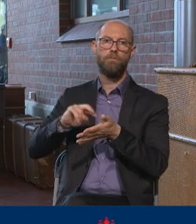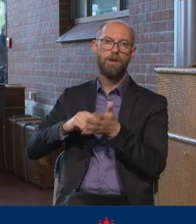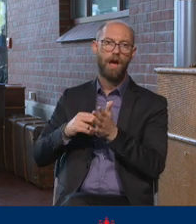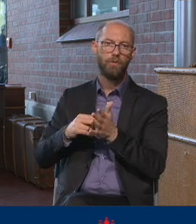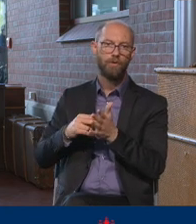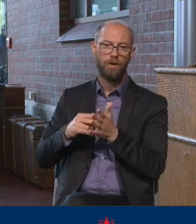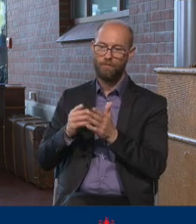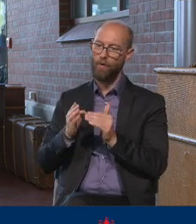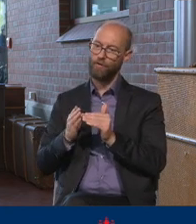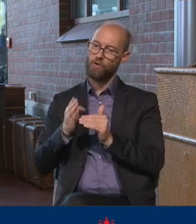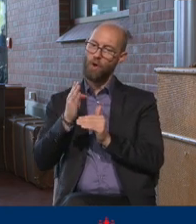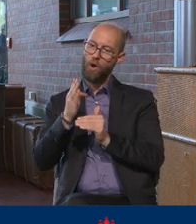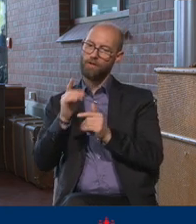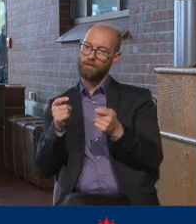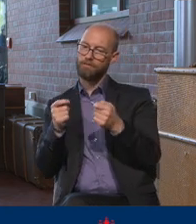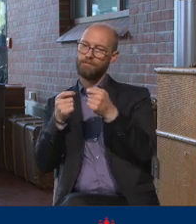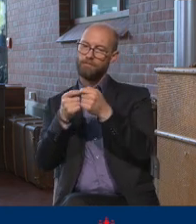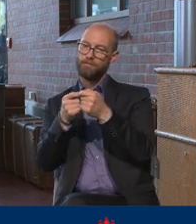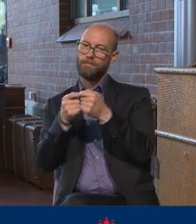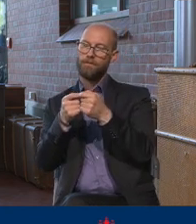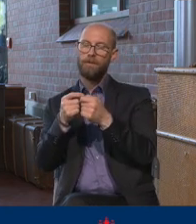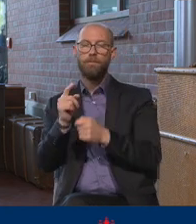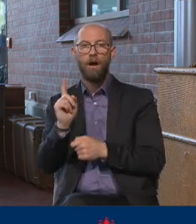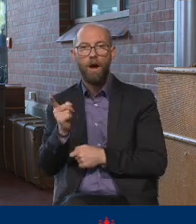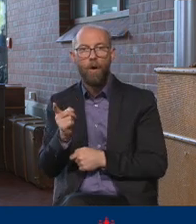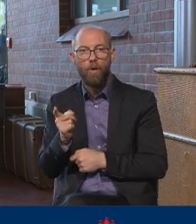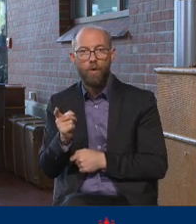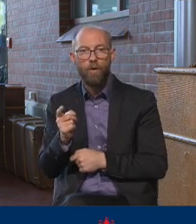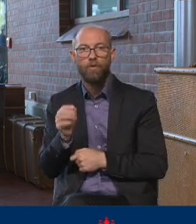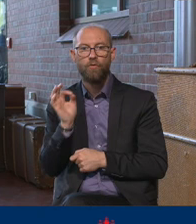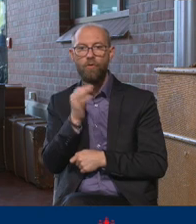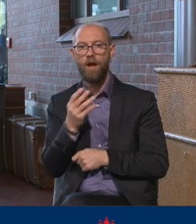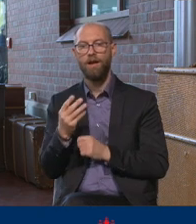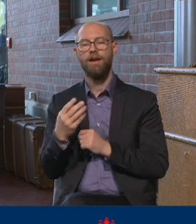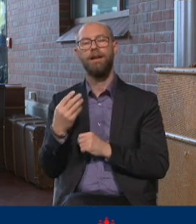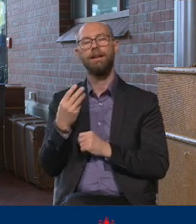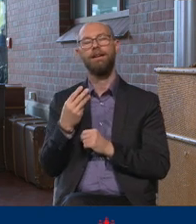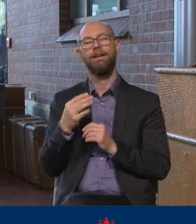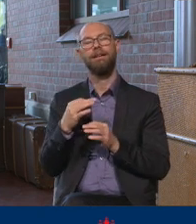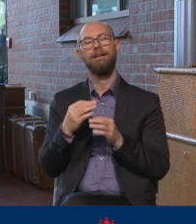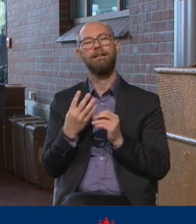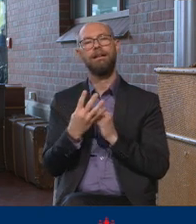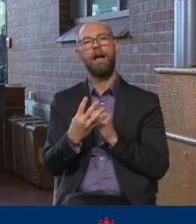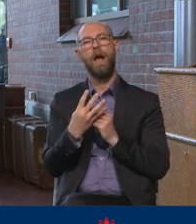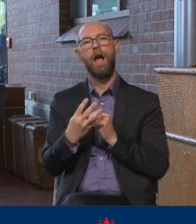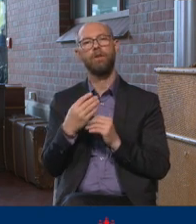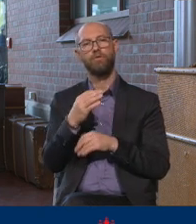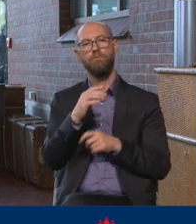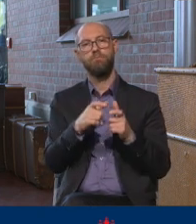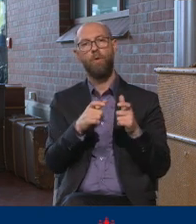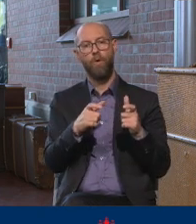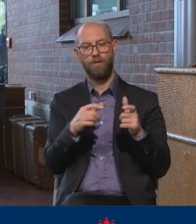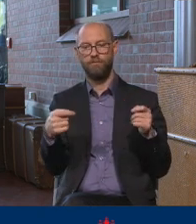norden aber sie hat natürlich auch den in richtung des gras box und einige die sich